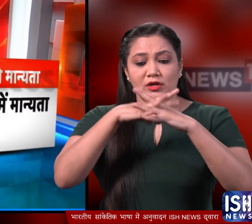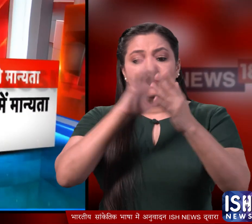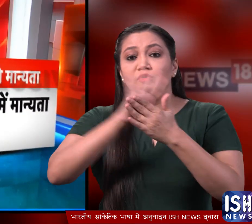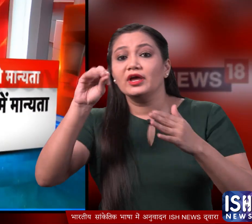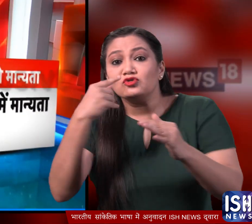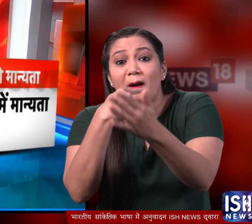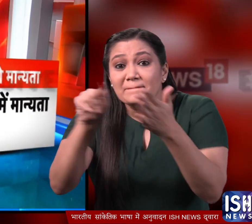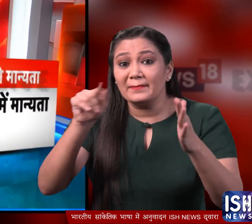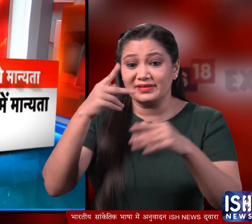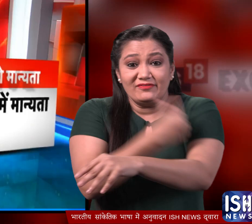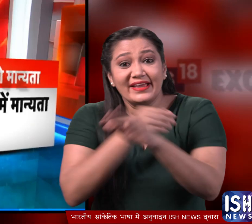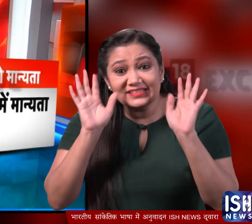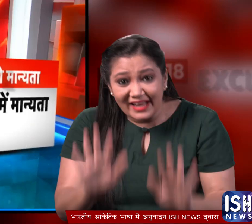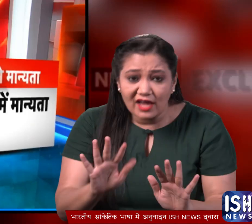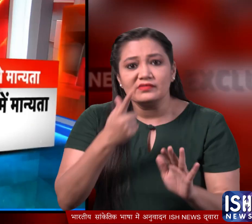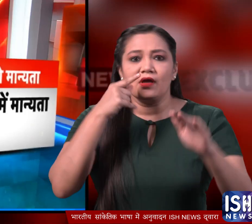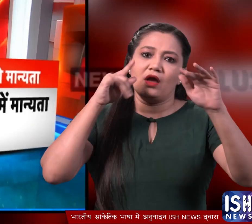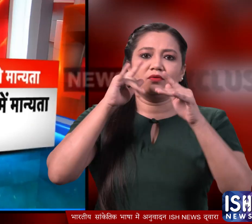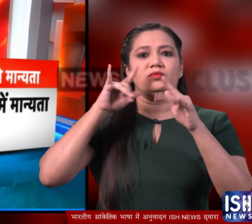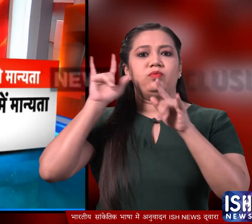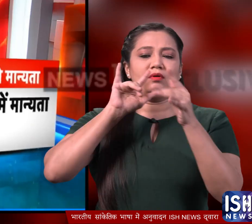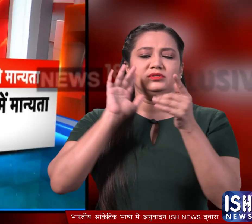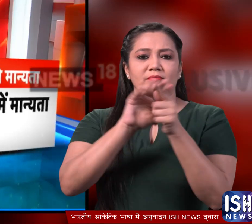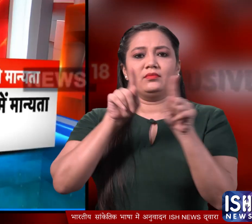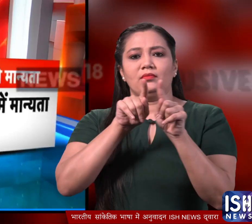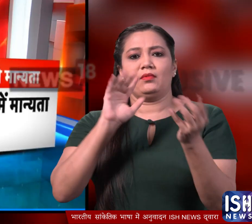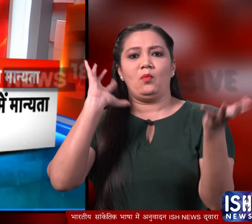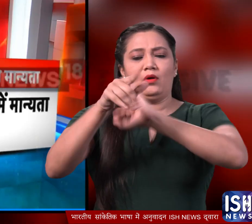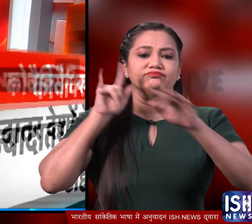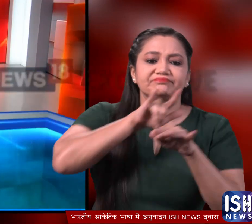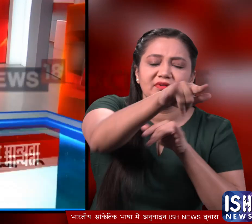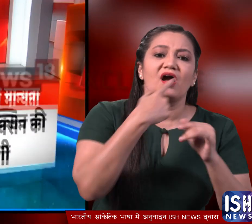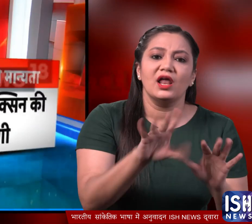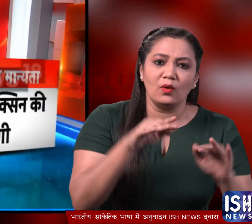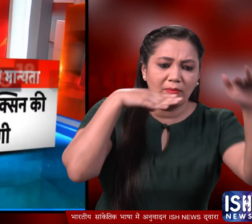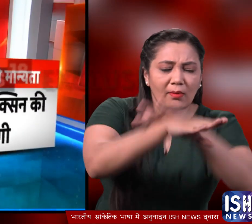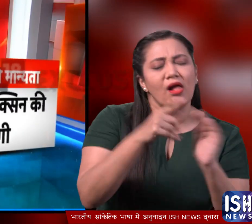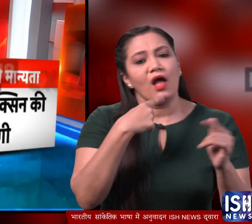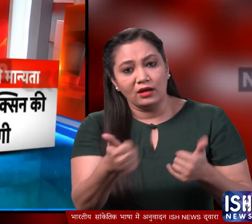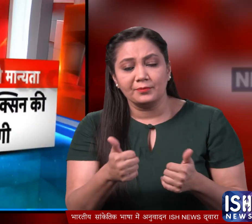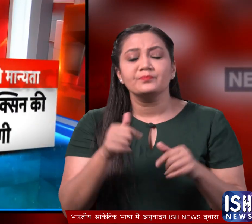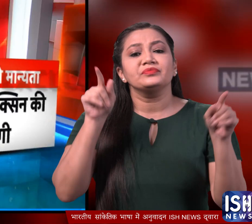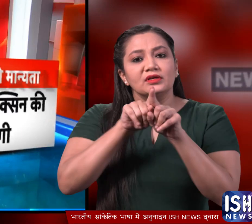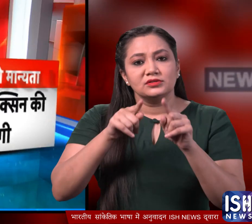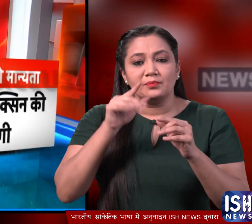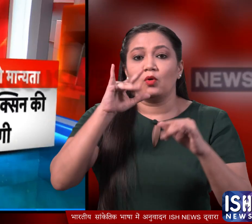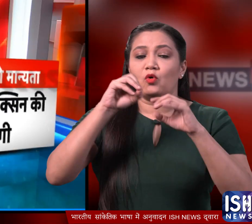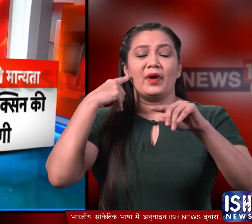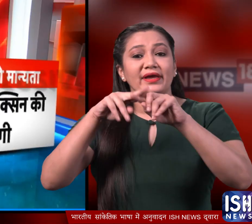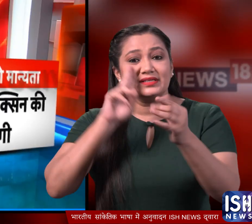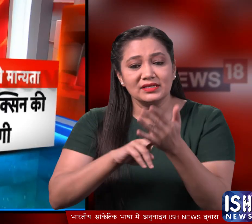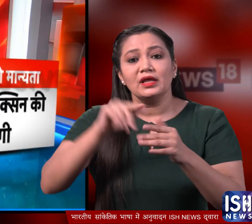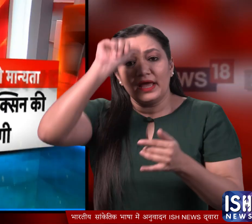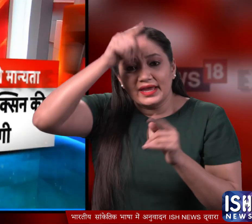ہوتی ہے جنہوں نے WHO سے منظور ہو چکی کوئی ویکسن لگوائی ہو اس کا فائدہ یہ بھی ہوگا کہ دنیا کے باقی ملکوں میں بھی کوویکسن کی مانگ